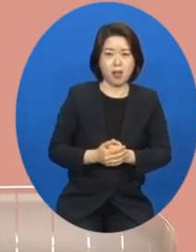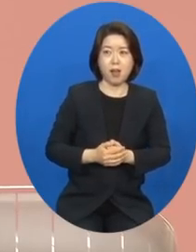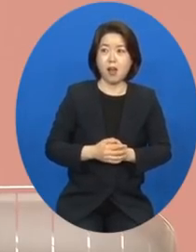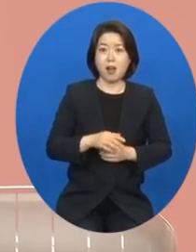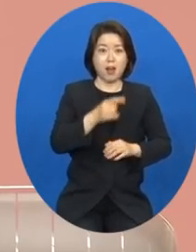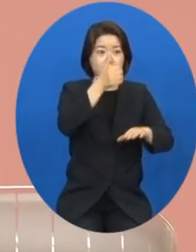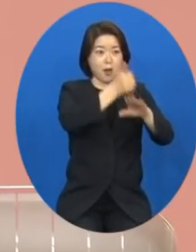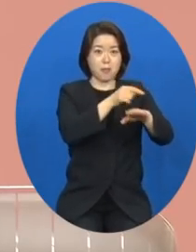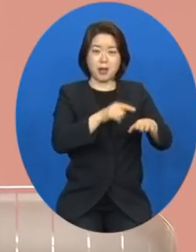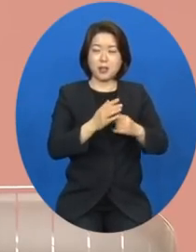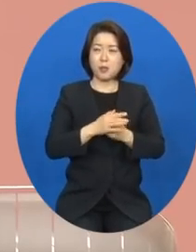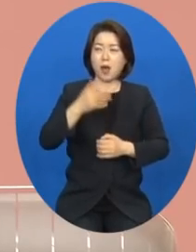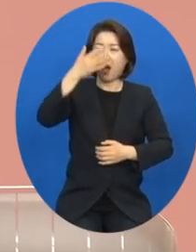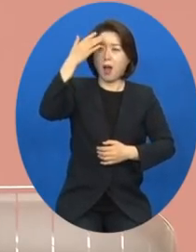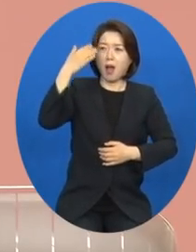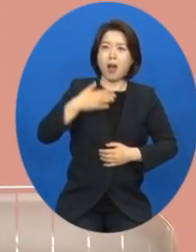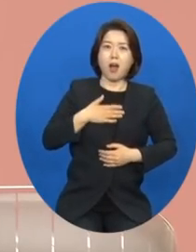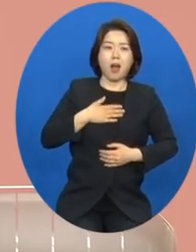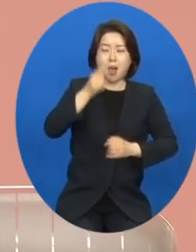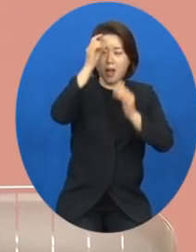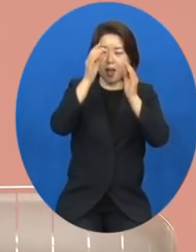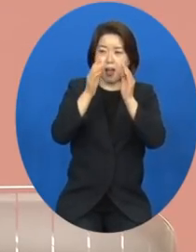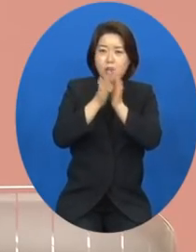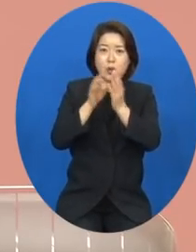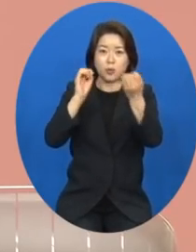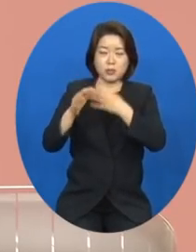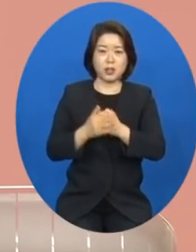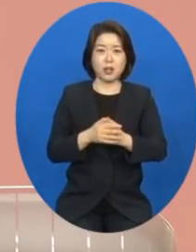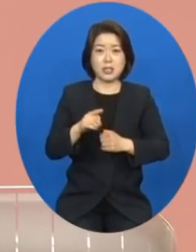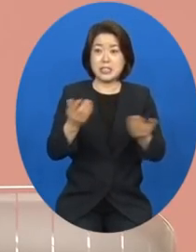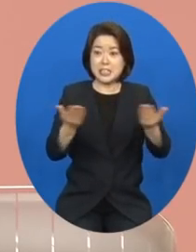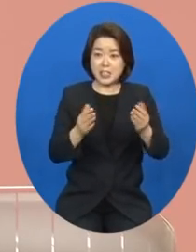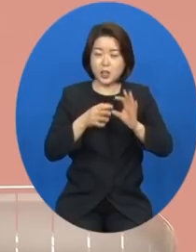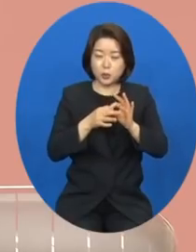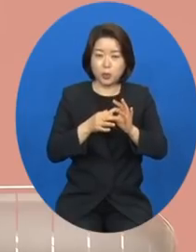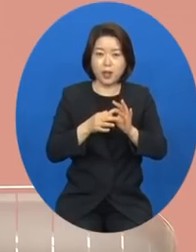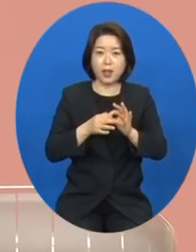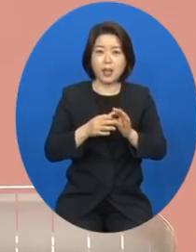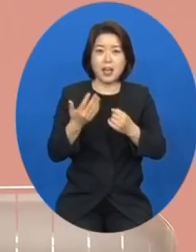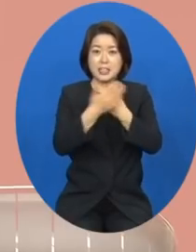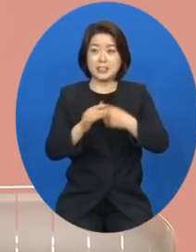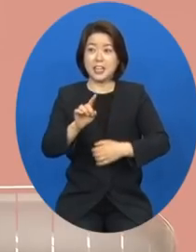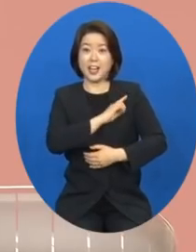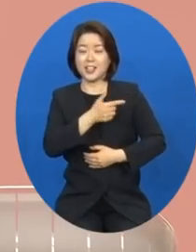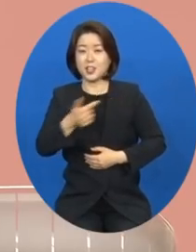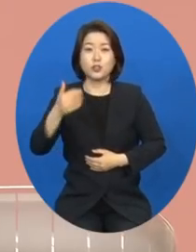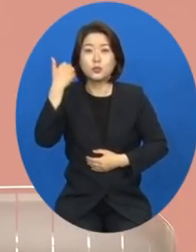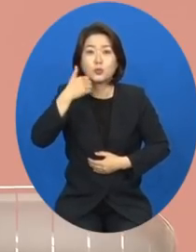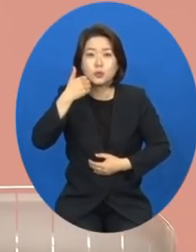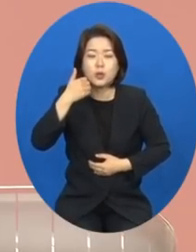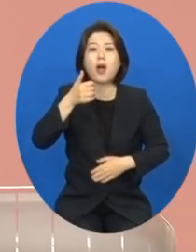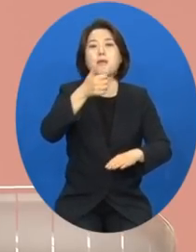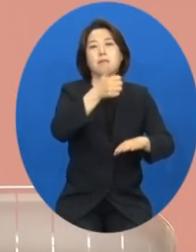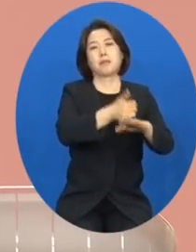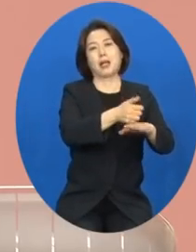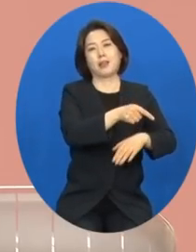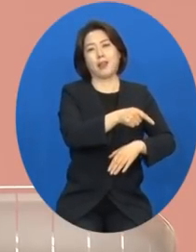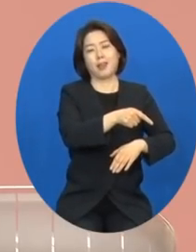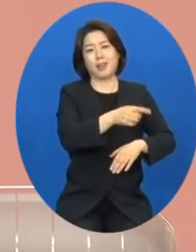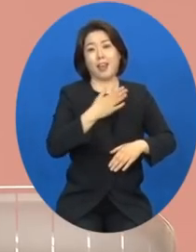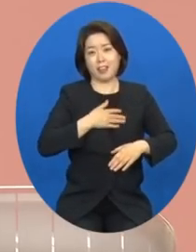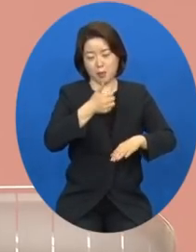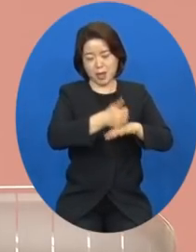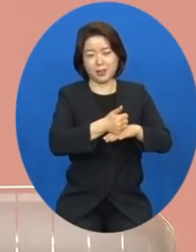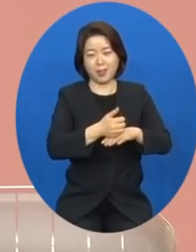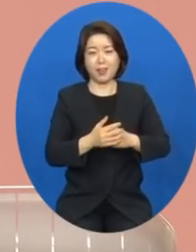되었구나 여러분 이 사건을 두고 가장 은혜 받은 사람이 누굴까요 우리 막내가 가장 은혜를 받고 1일 수 없는